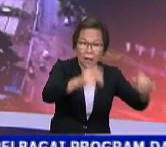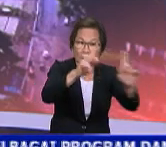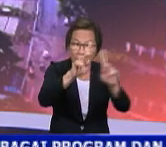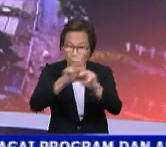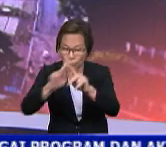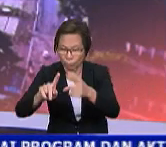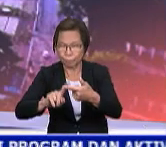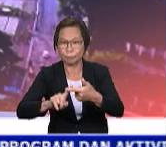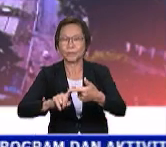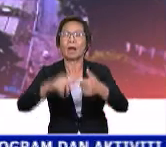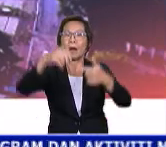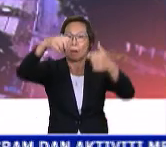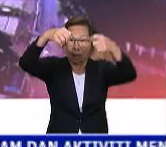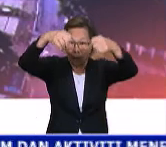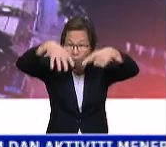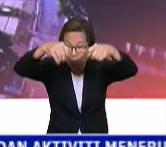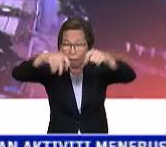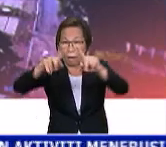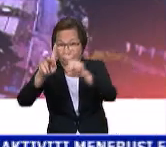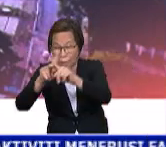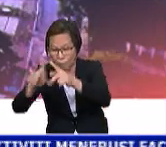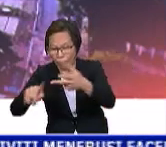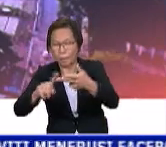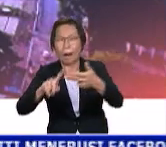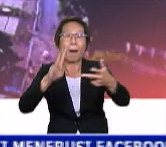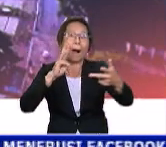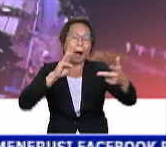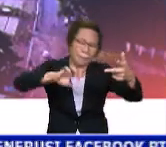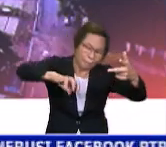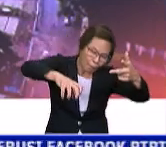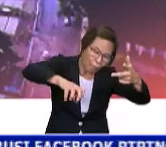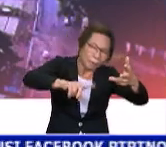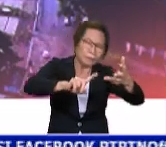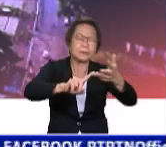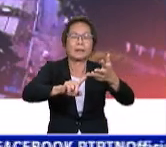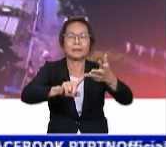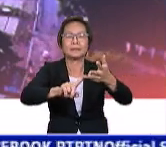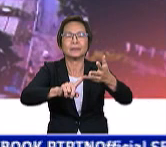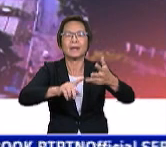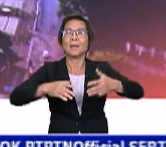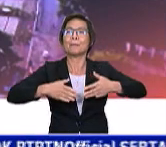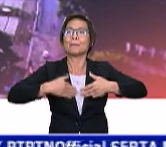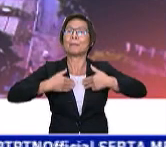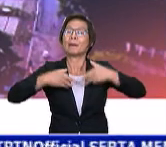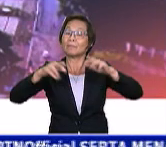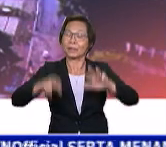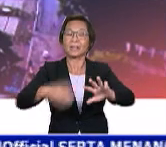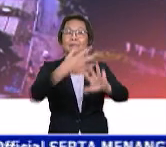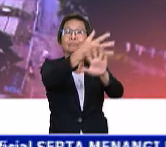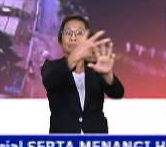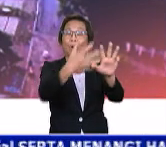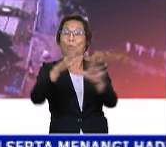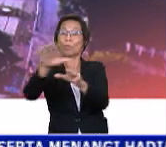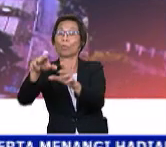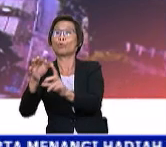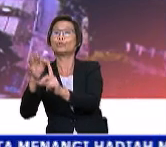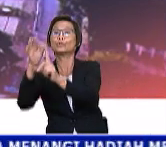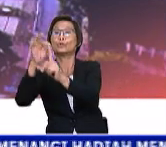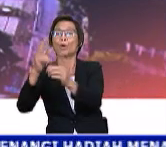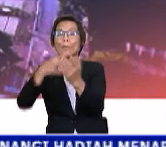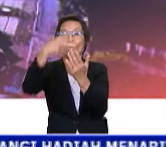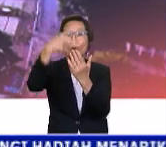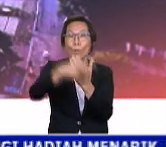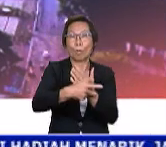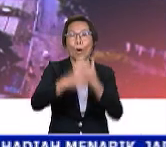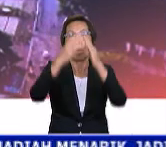bandar, bekalan elektrik luar bandar, bekalan air luar bandar dan kesejahteraan rakyat, khususnya melibatkan projek perumahan